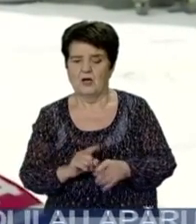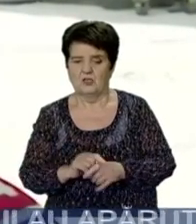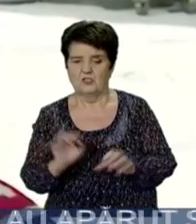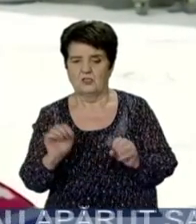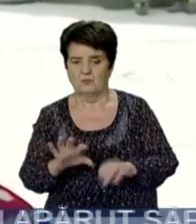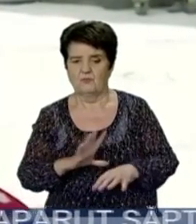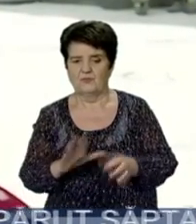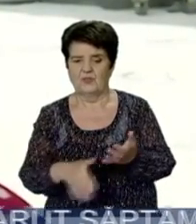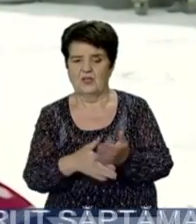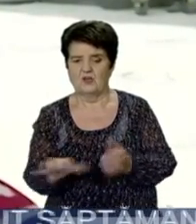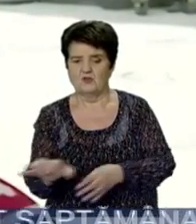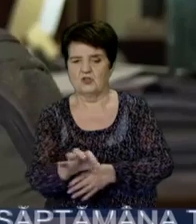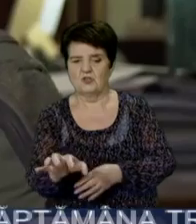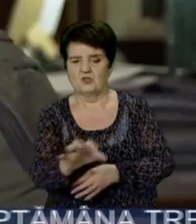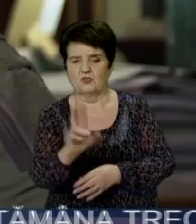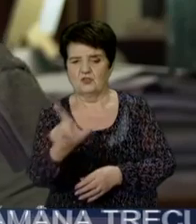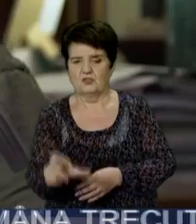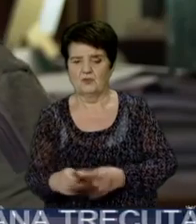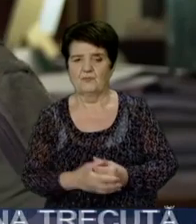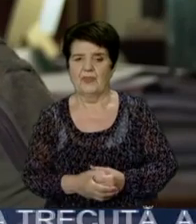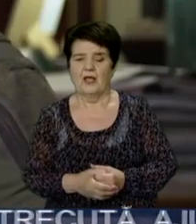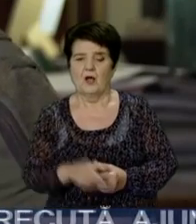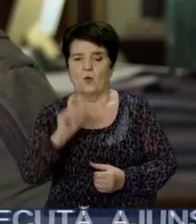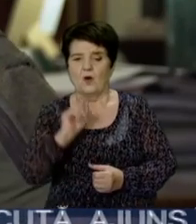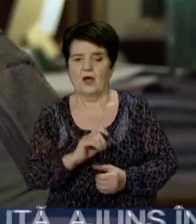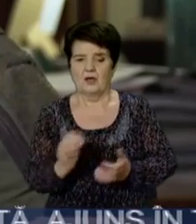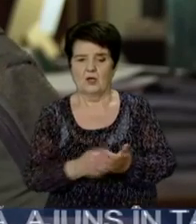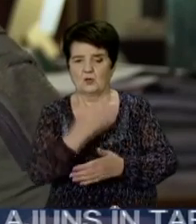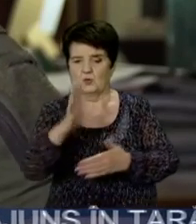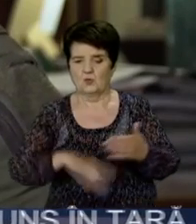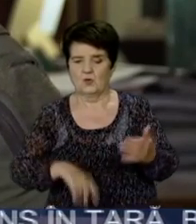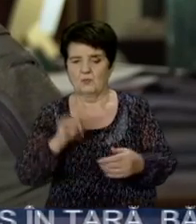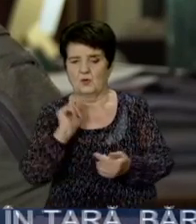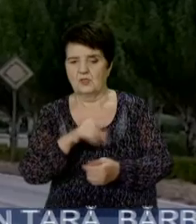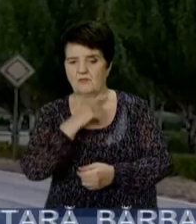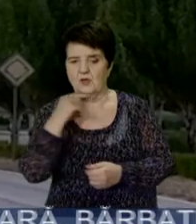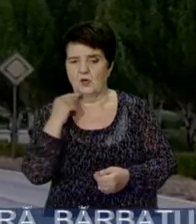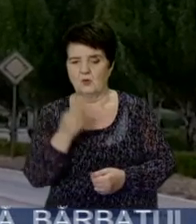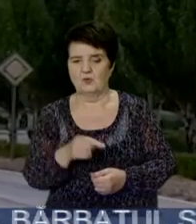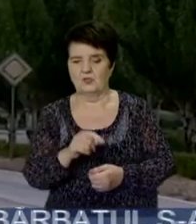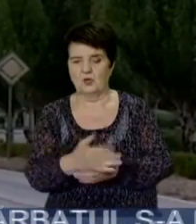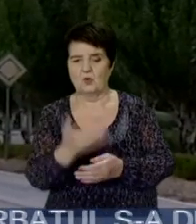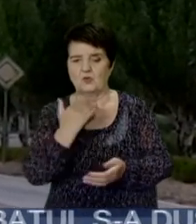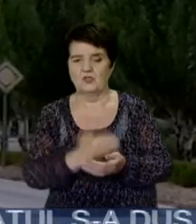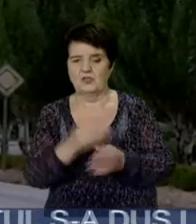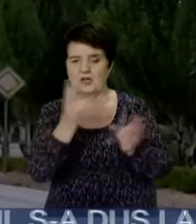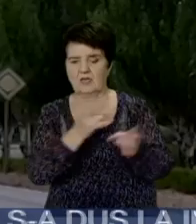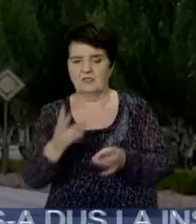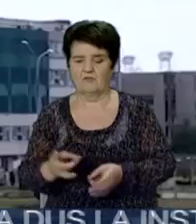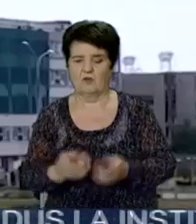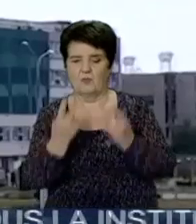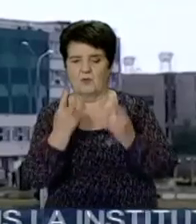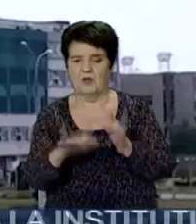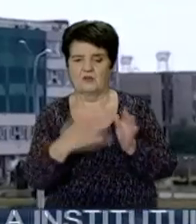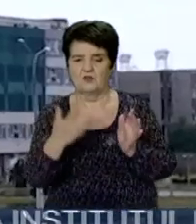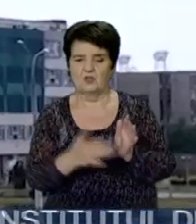și intervenția geniștilor. Ucraina a cerut noi sancțiuni împotriva Rusiei și a subliniat consecințele catastrofei de la cea mai mare